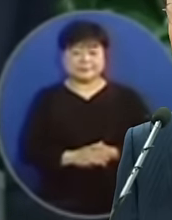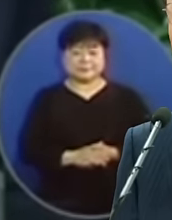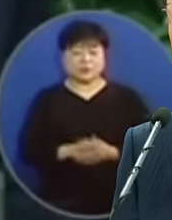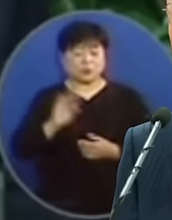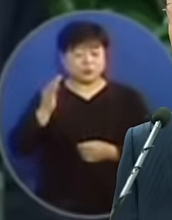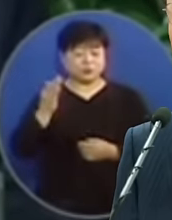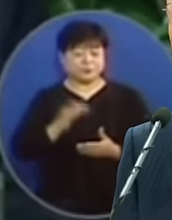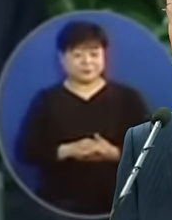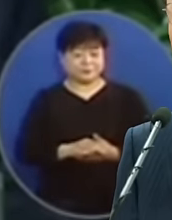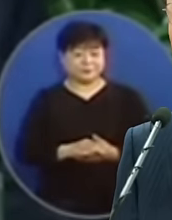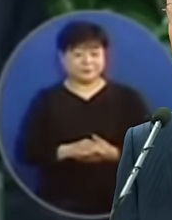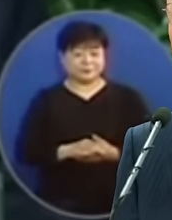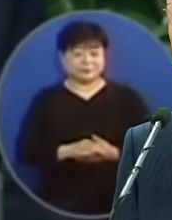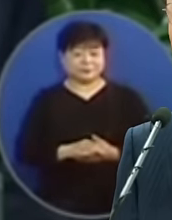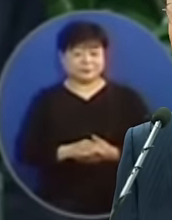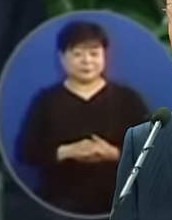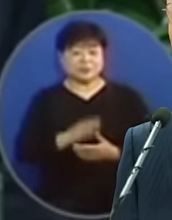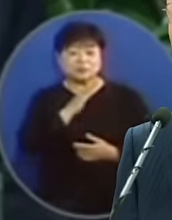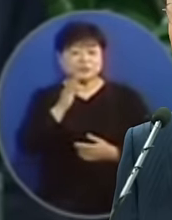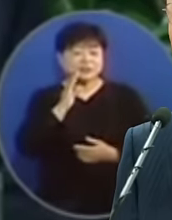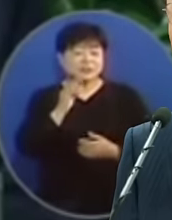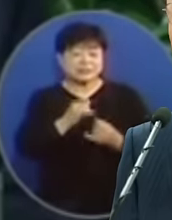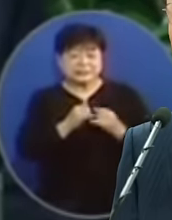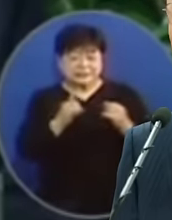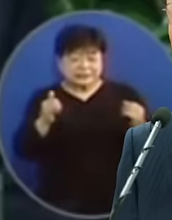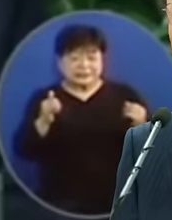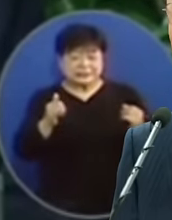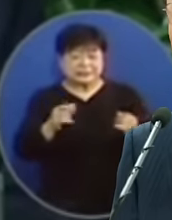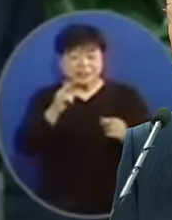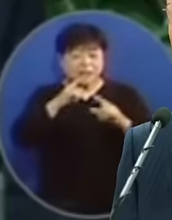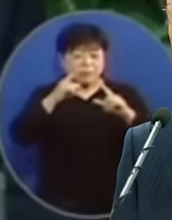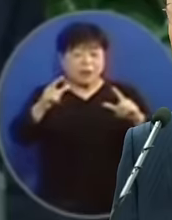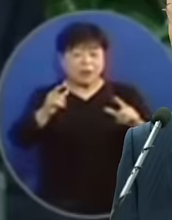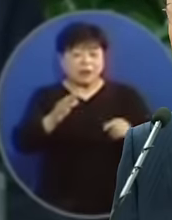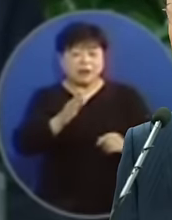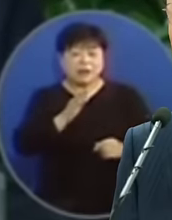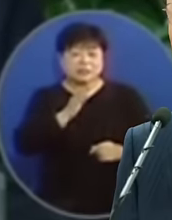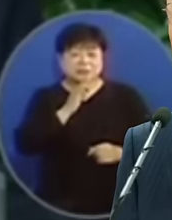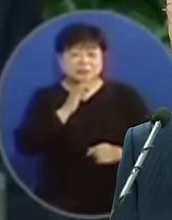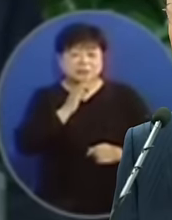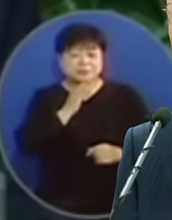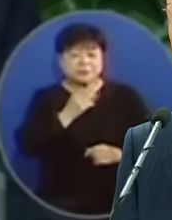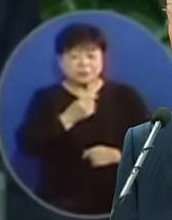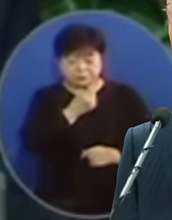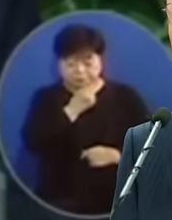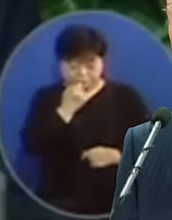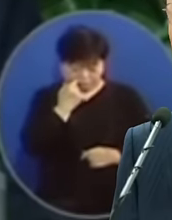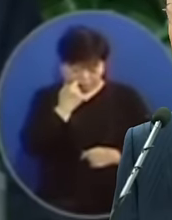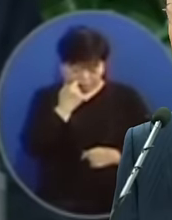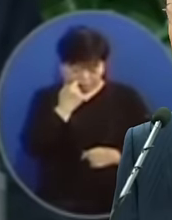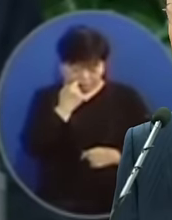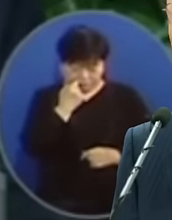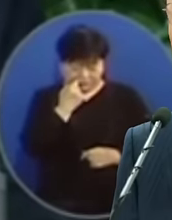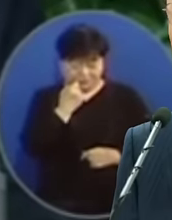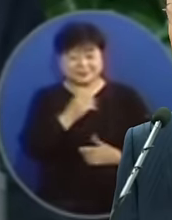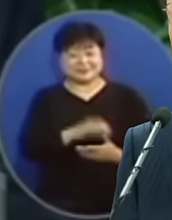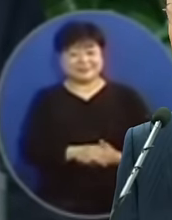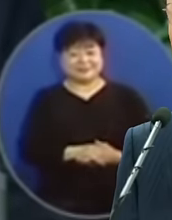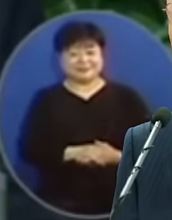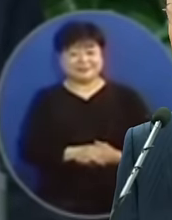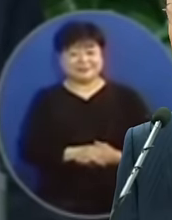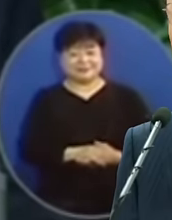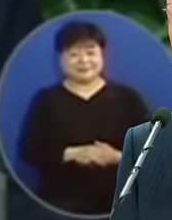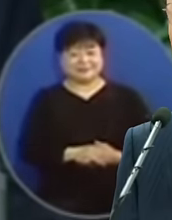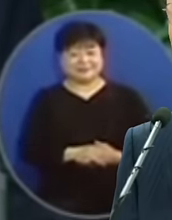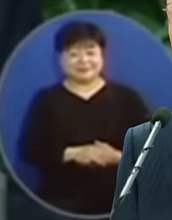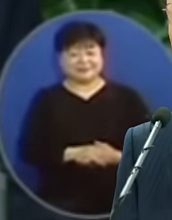요사이 제가 가만히 보면 부정적인 사람은 강하게 말을 하는데 점잖은 사람은 입을 딱 닫고 있어요. 입을 닫고